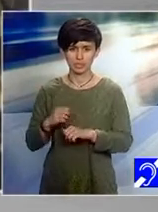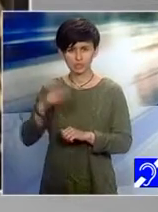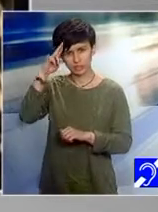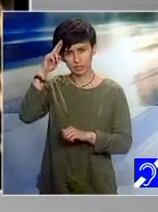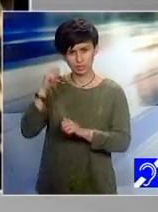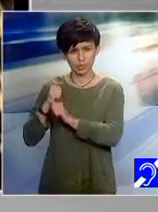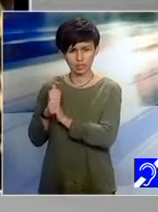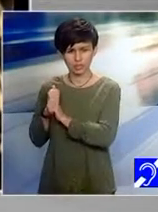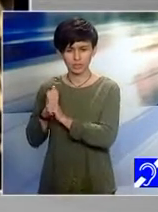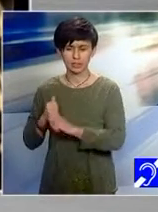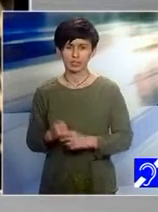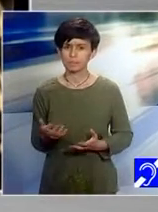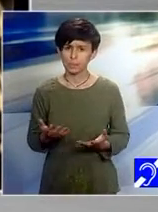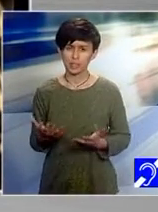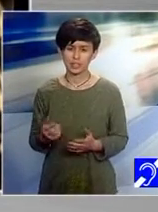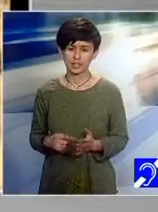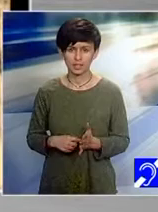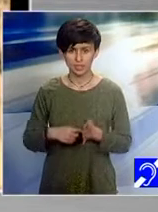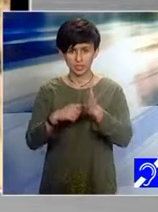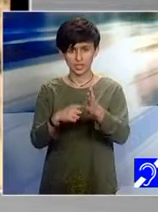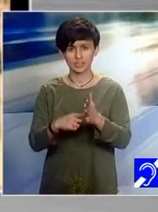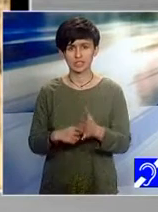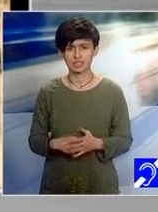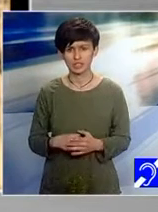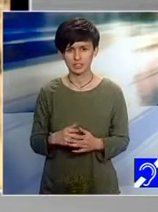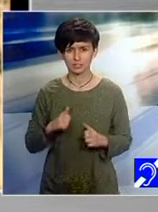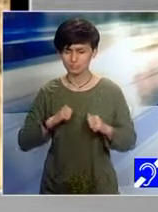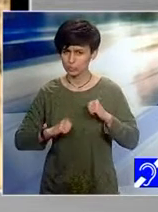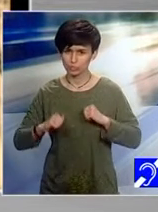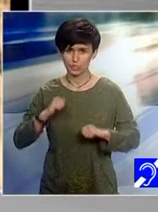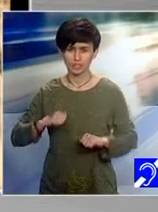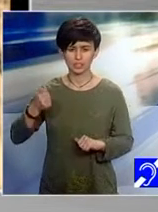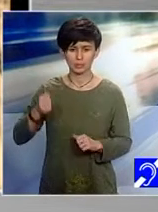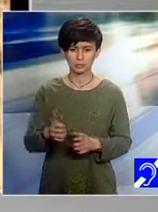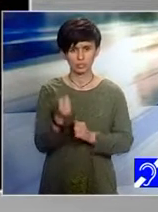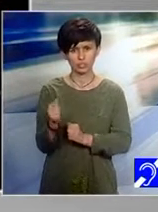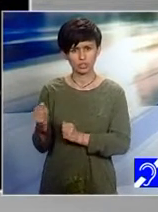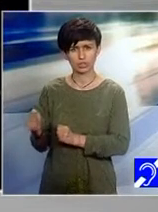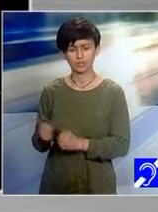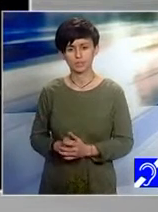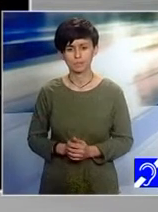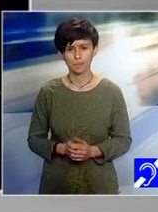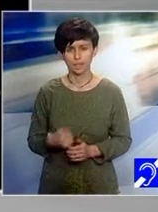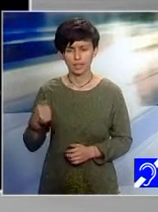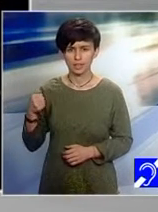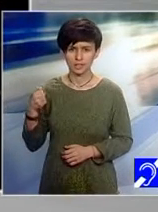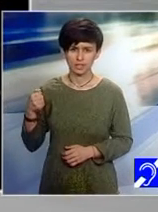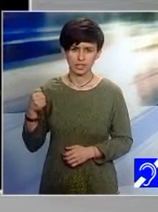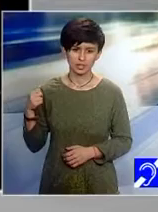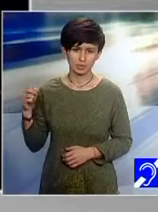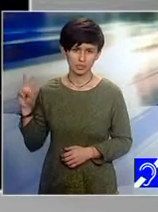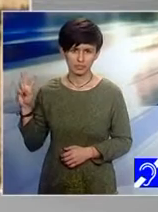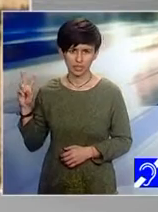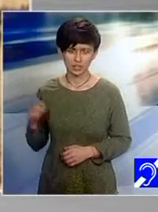care a imortalizat pe peliculă ororile suferite de armeni în timpul genocidului. Armin Wegner a militat pe